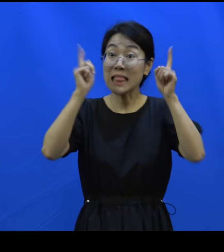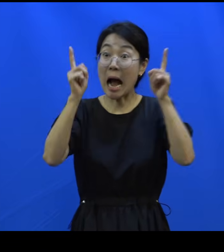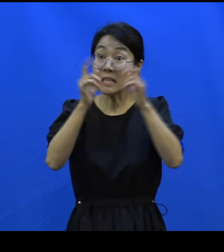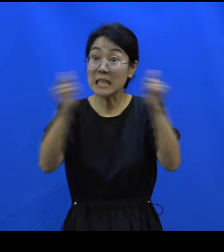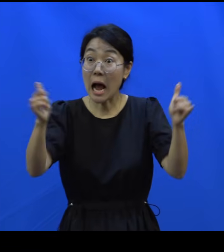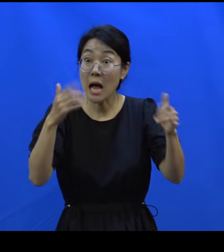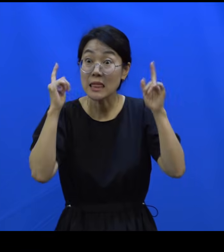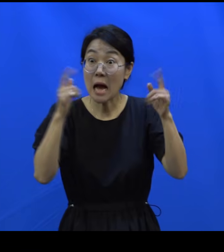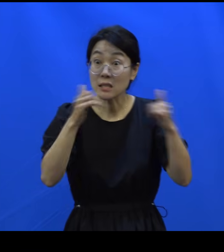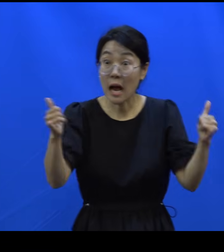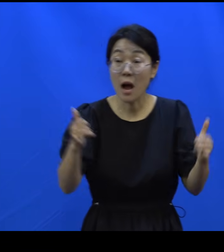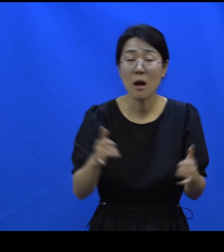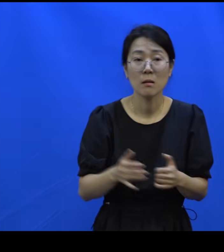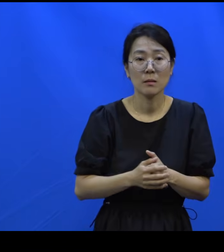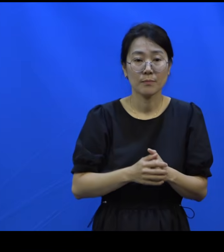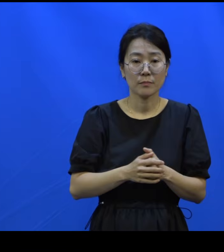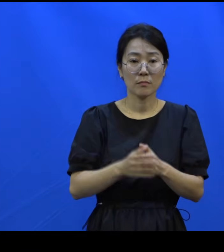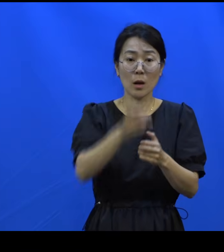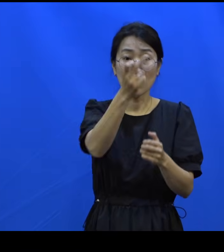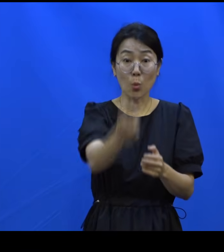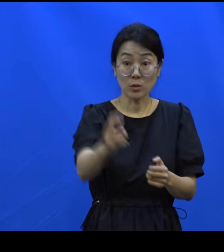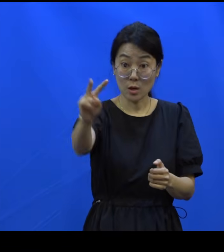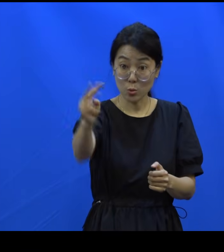아버지가 얼마나 쓸데없는 짓을 하는가.